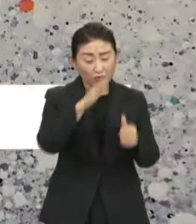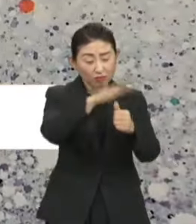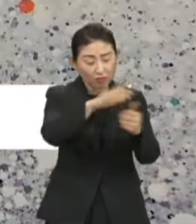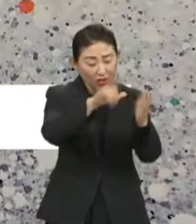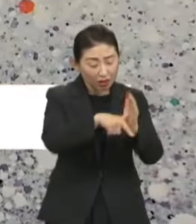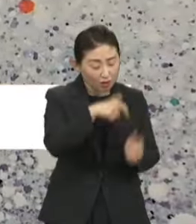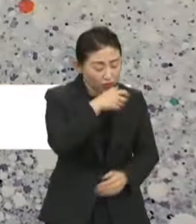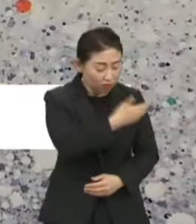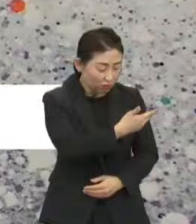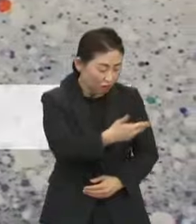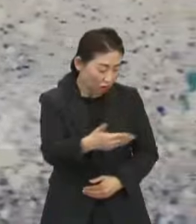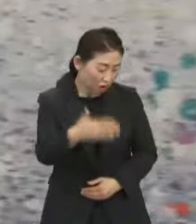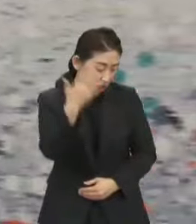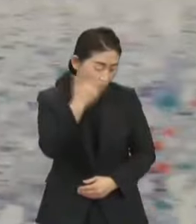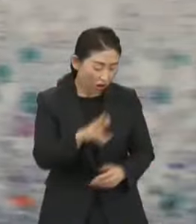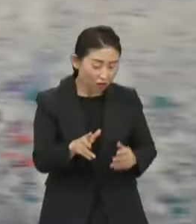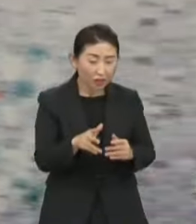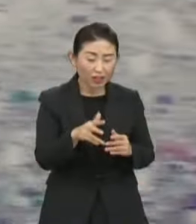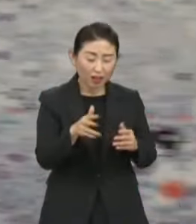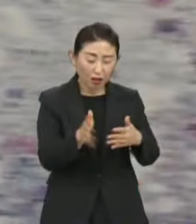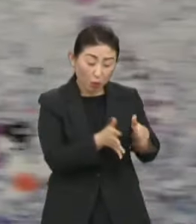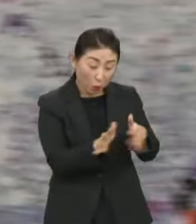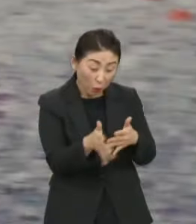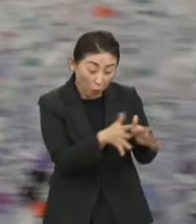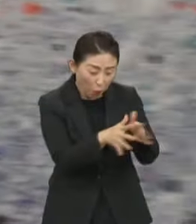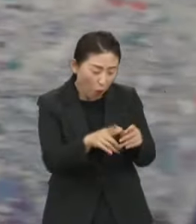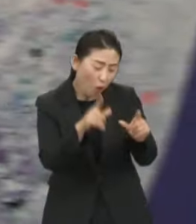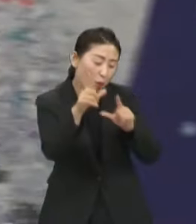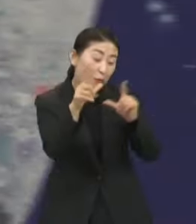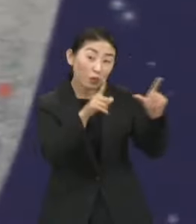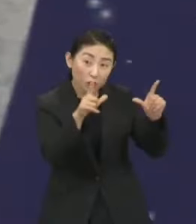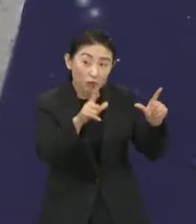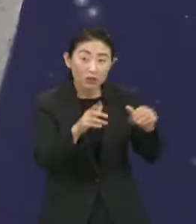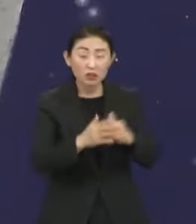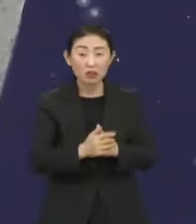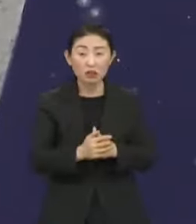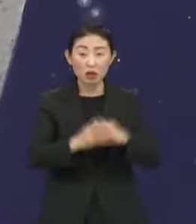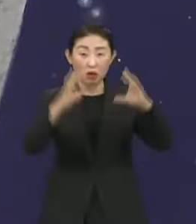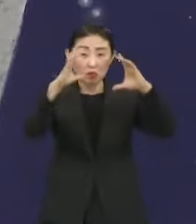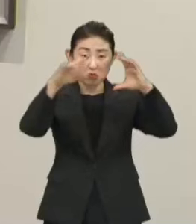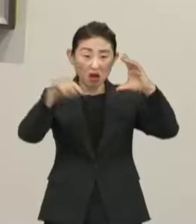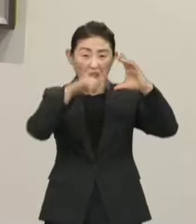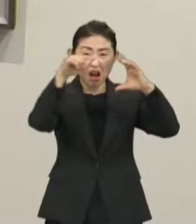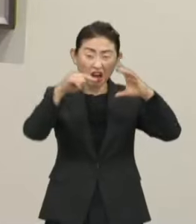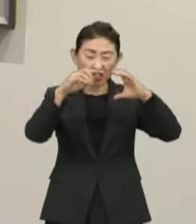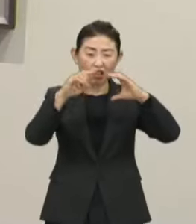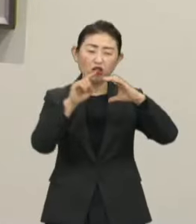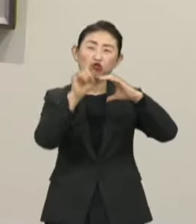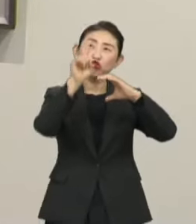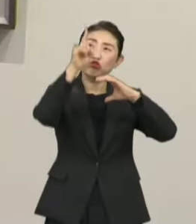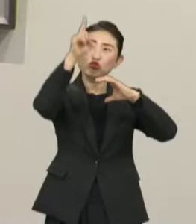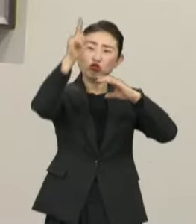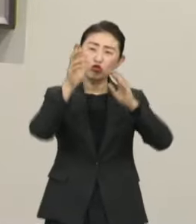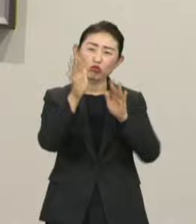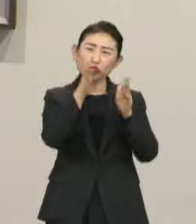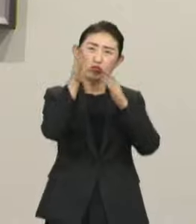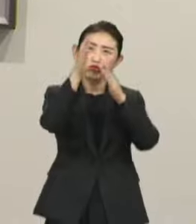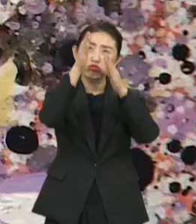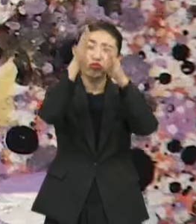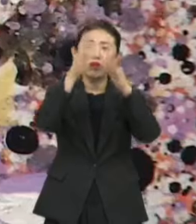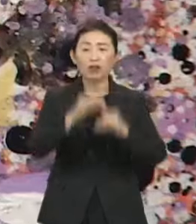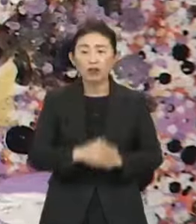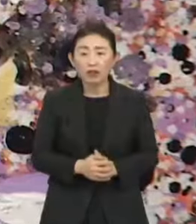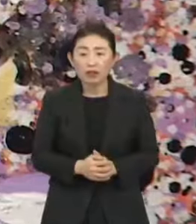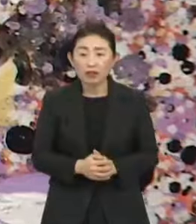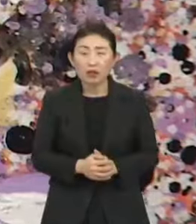물에서만 만날 수 있었던 통사리와 피라미 같은 작은 물고기가 오염된 지구를 떠나 우주로 향한 겁니다.